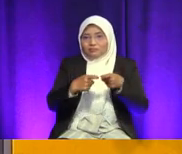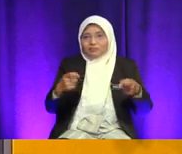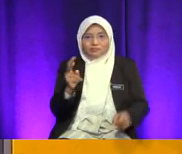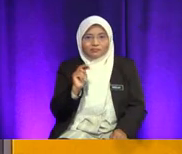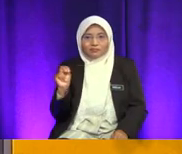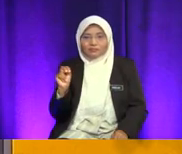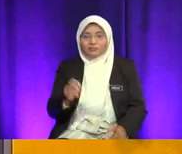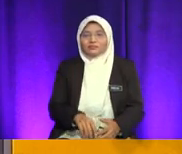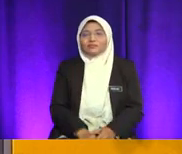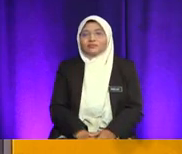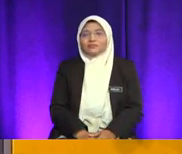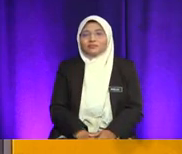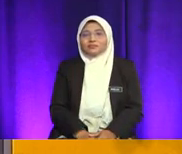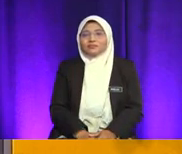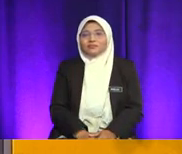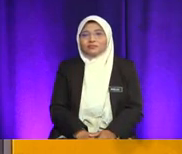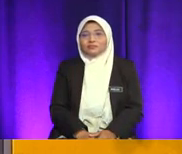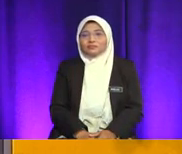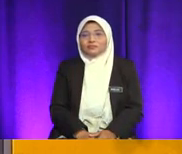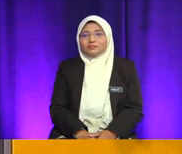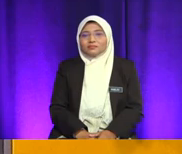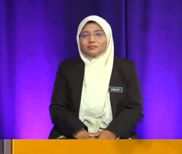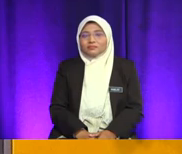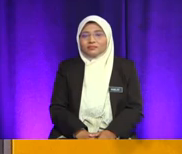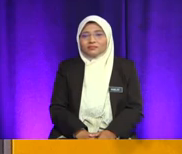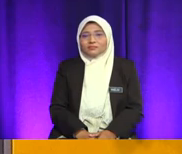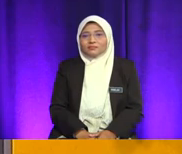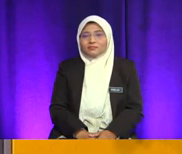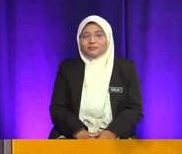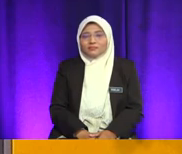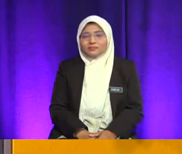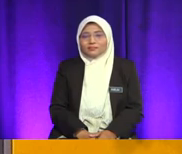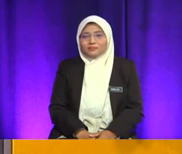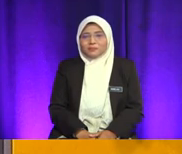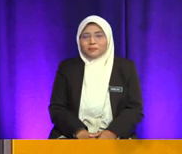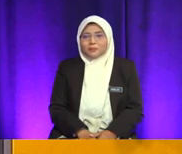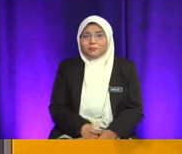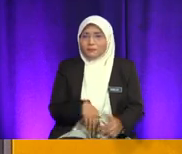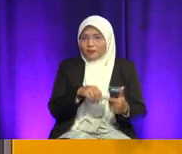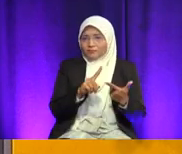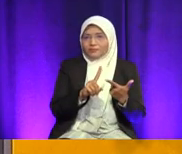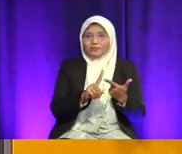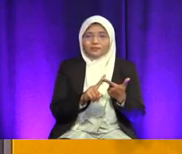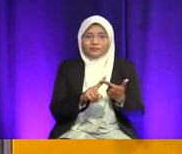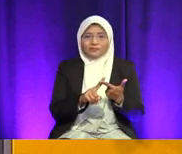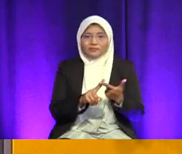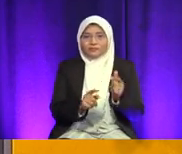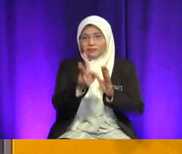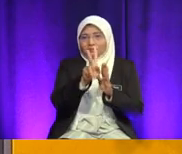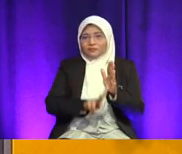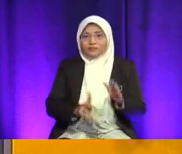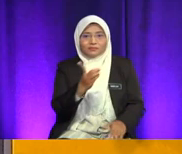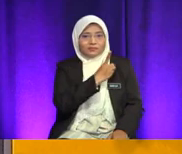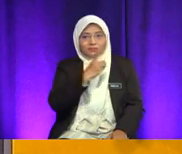jenis kedaulatan tradisional baiklah kita lihat penerangan tentang kedaulatan